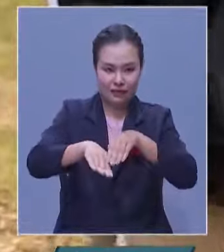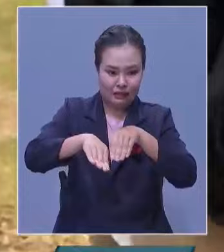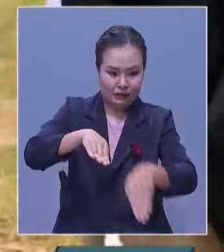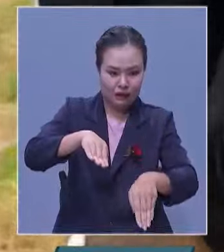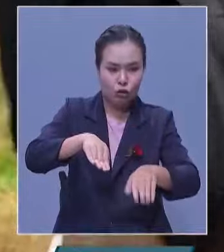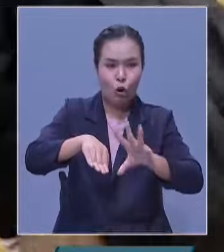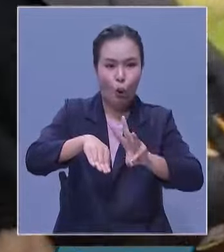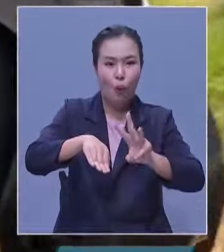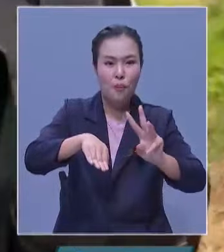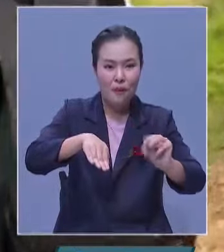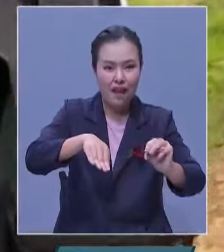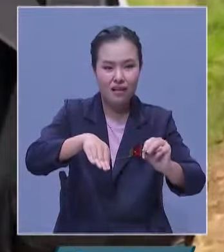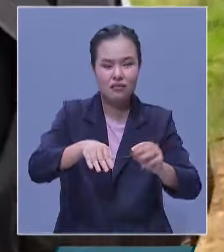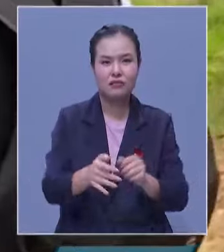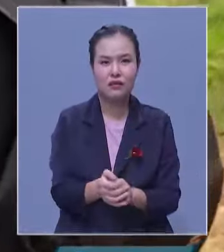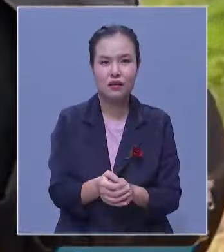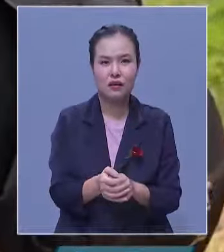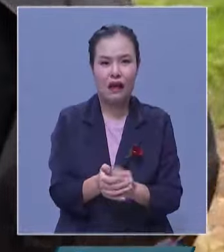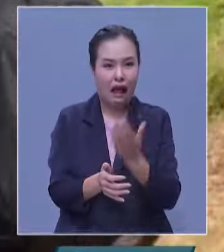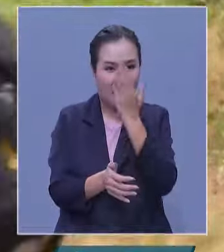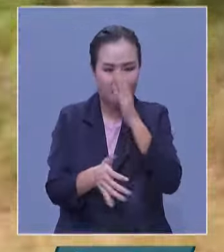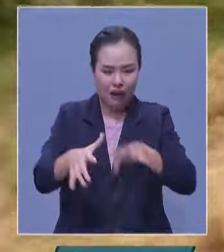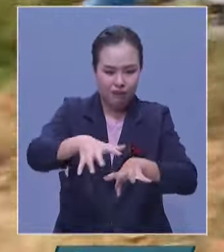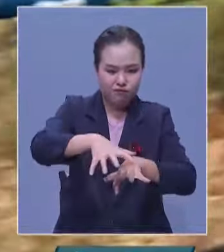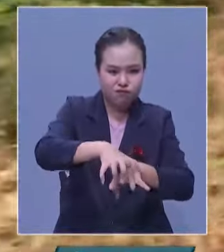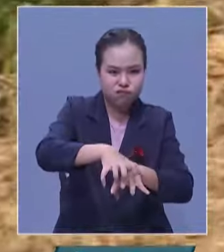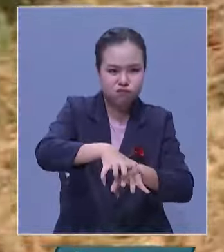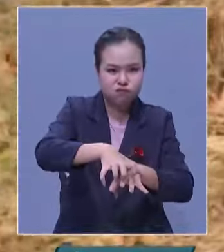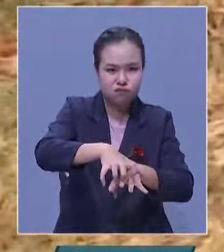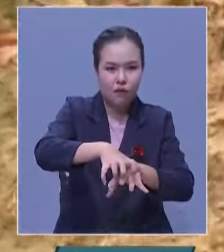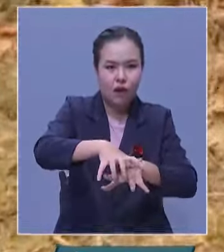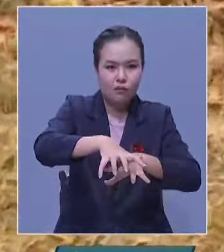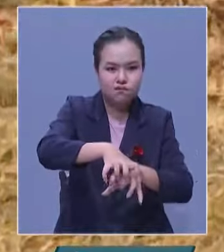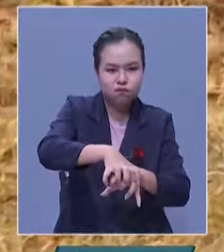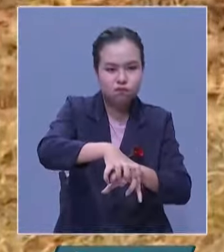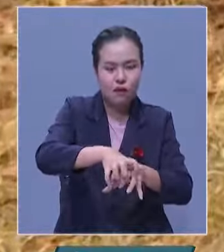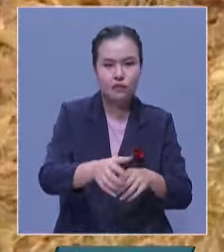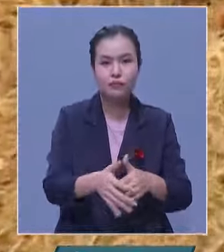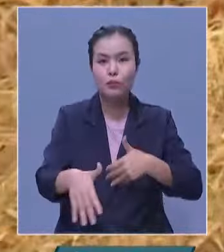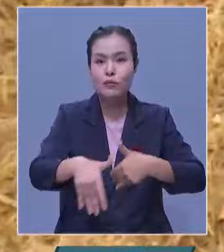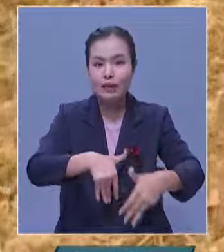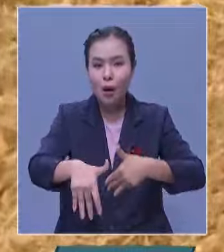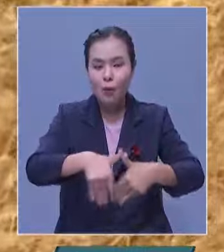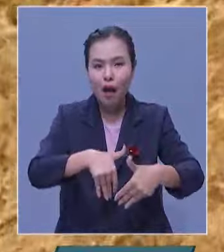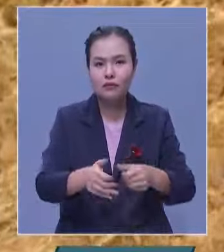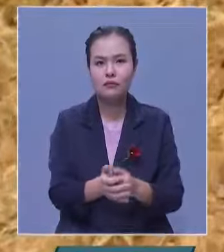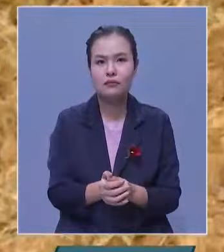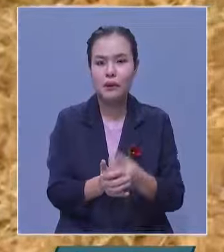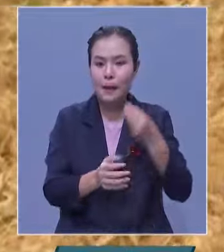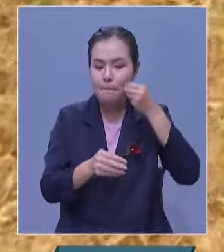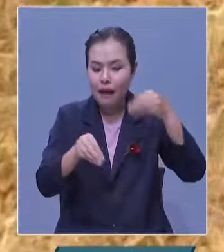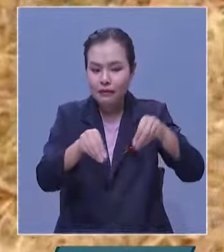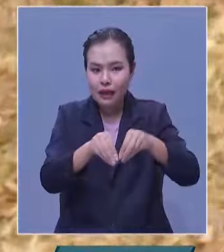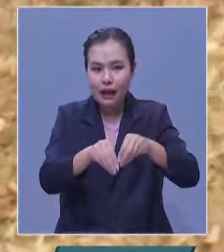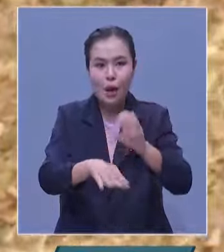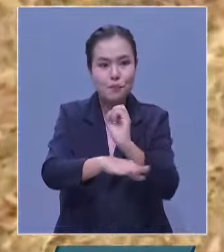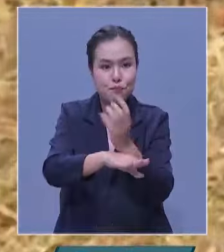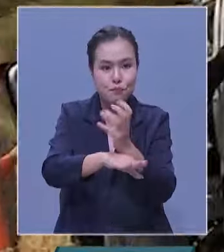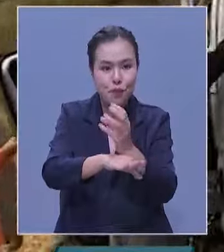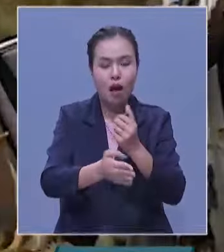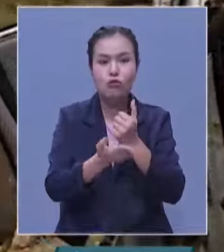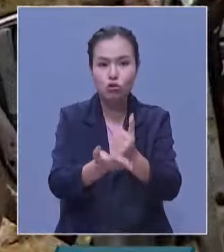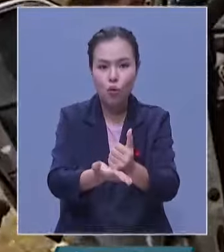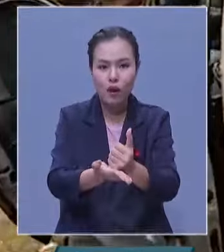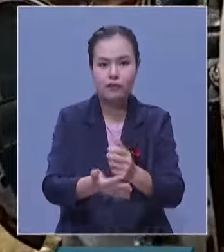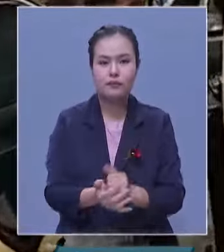6เมตรคือสภาพด้านหน้ารถเนี่ยพังยับเยินเลย คร ับ แล้วชาวบ้านบริเวณใกล้เคียงนะคะรวมถึงเจ้าหน้าที่กู้ภัยก็ได้เข้าไปช่ว